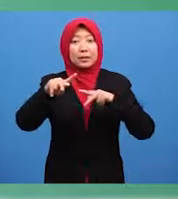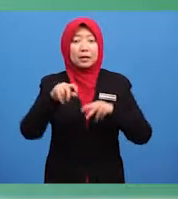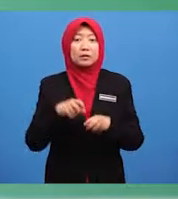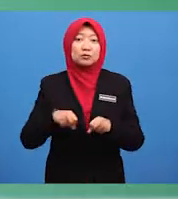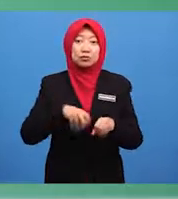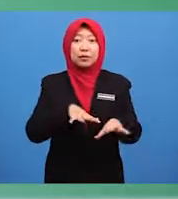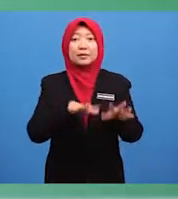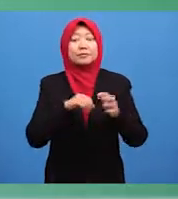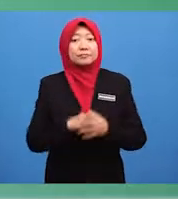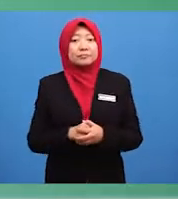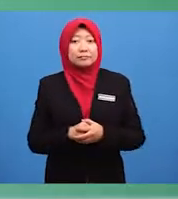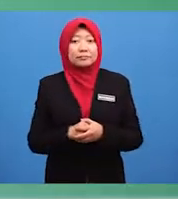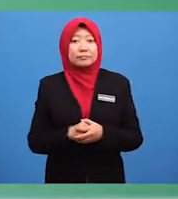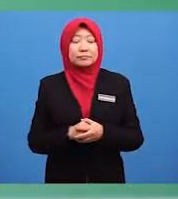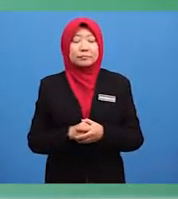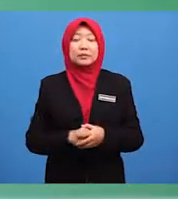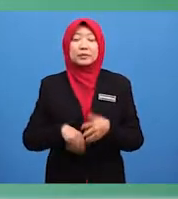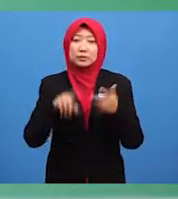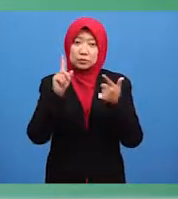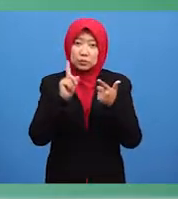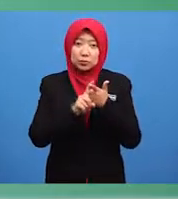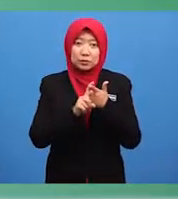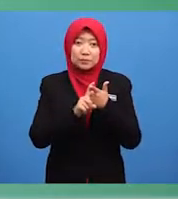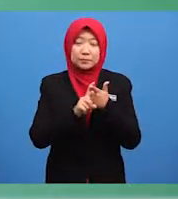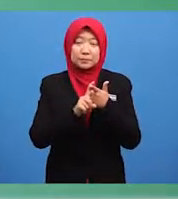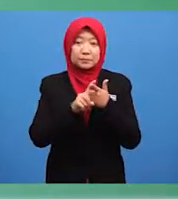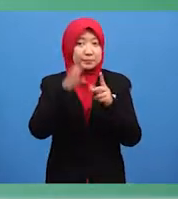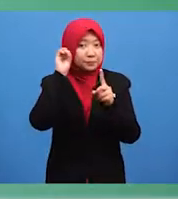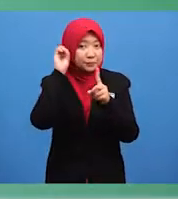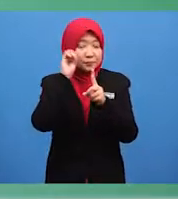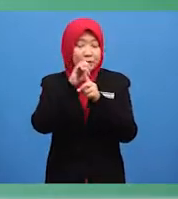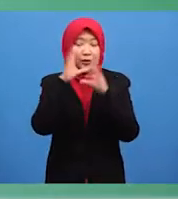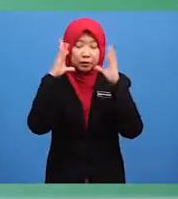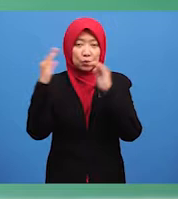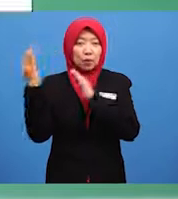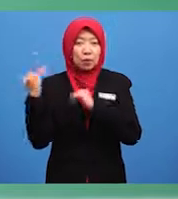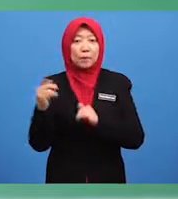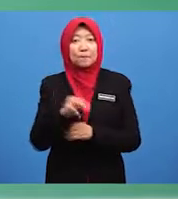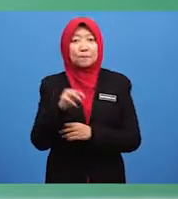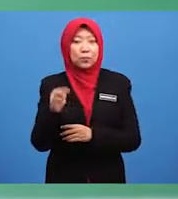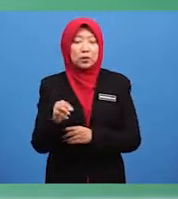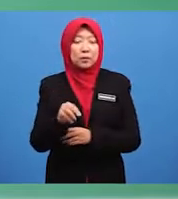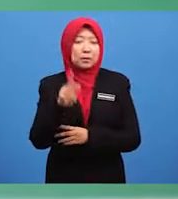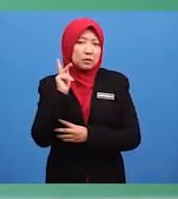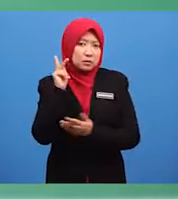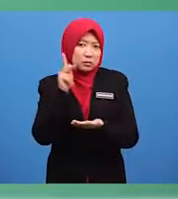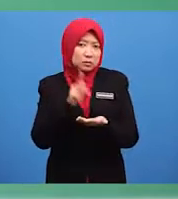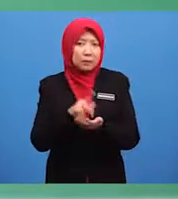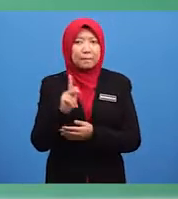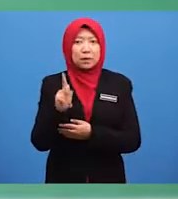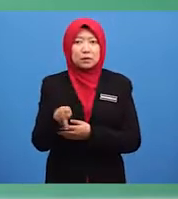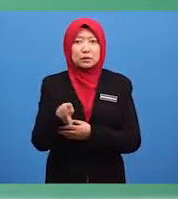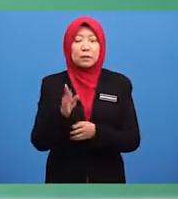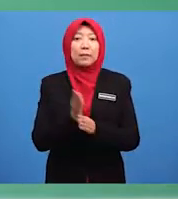peringkat sungai. Objektif kedua, cikgu berharap murid-murid dapat mengenal pasti